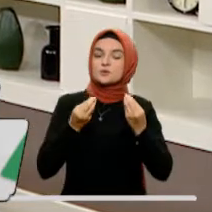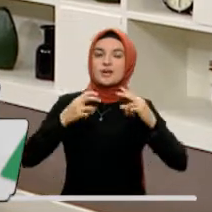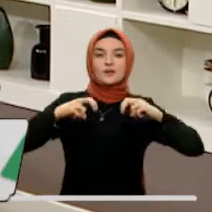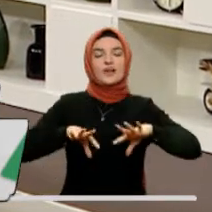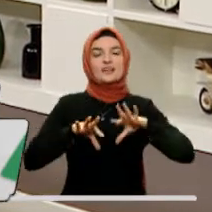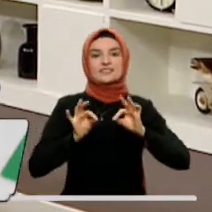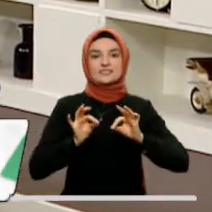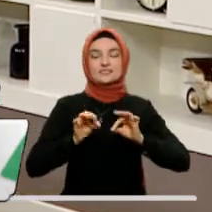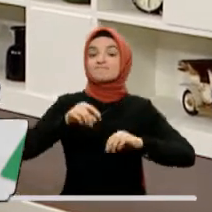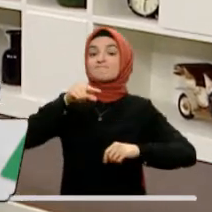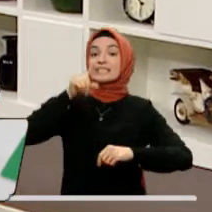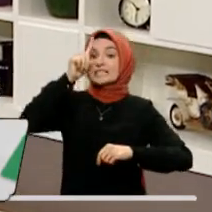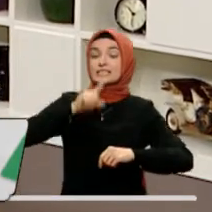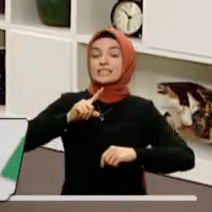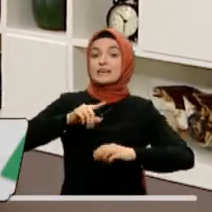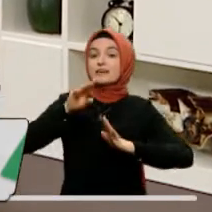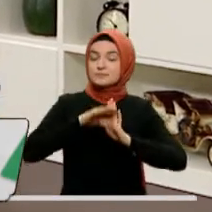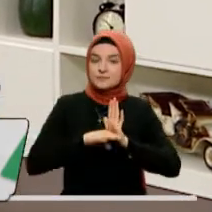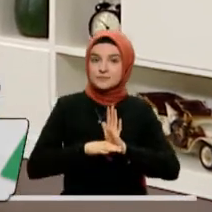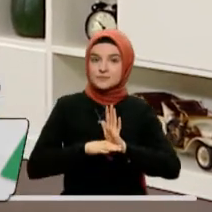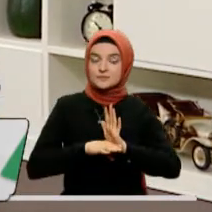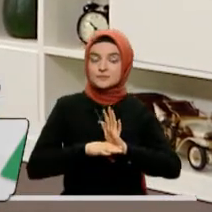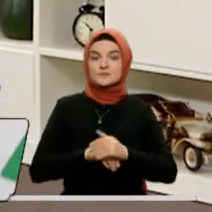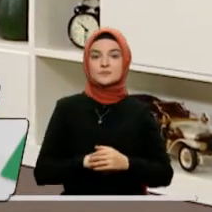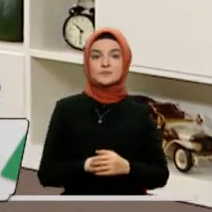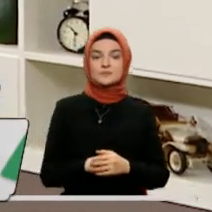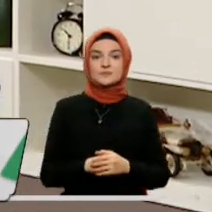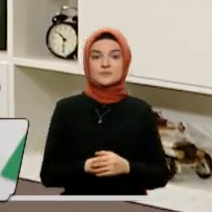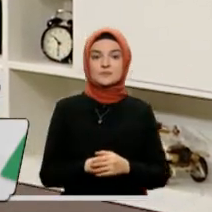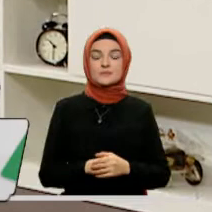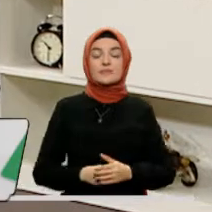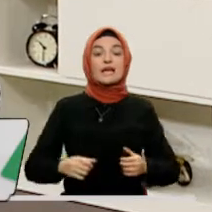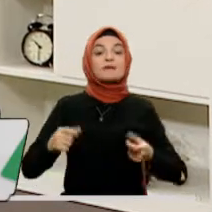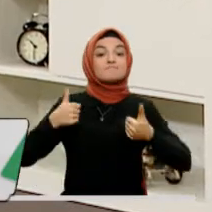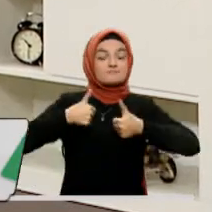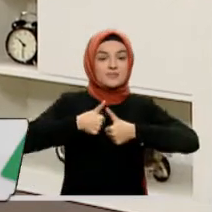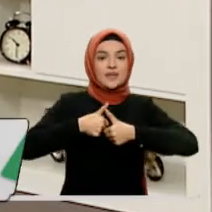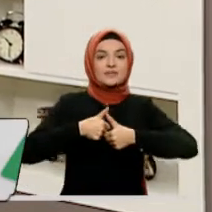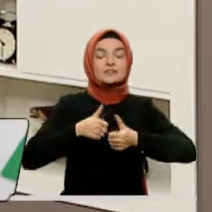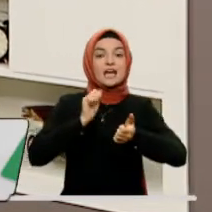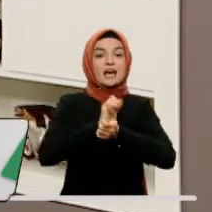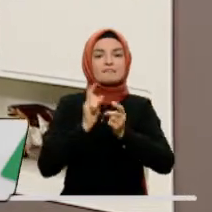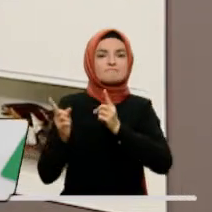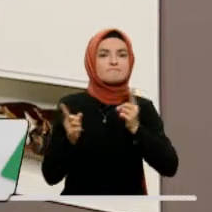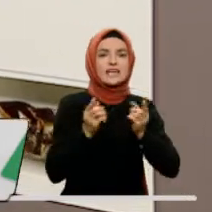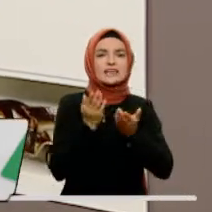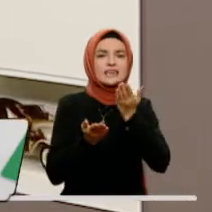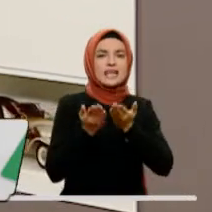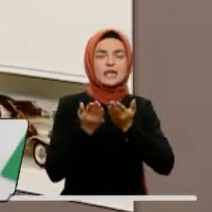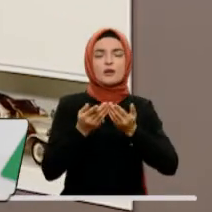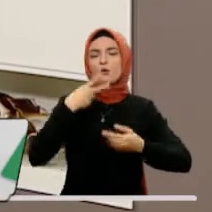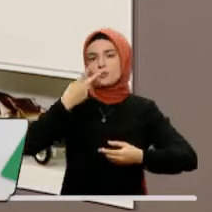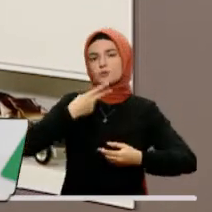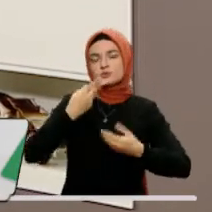hazırladık. İlk yayınımızda, daha doğrusu sohbetimizin ilk konusu olarak evlilikte aileler arası dengeyi konuşacağız. Hep